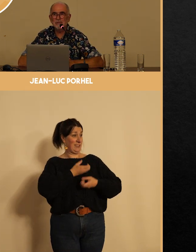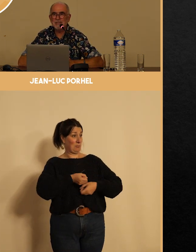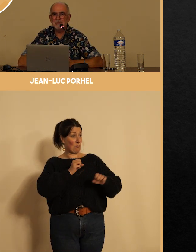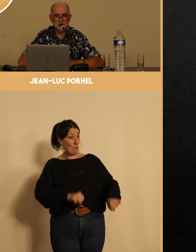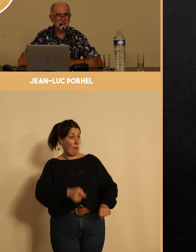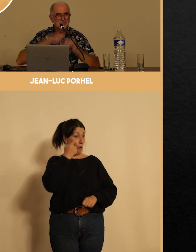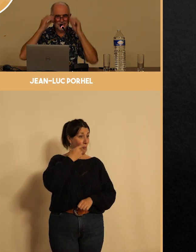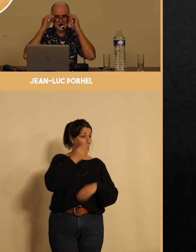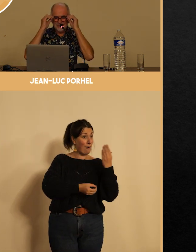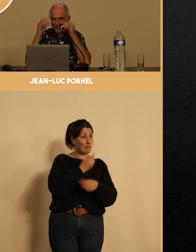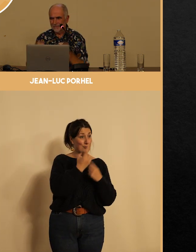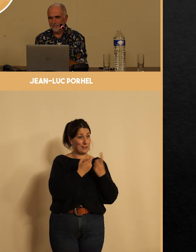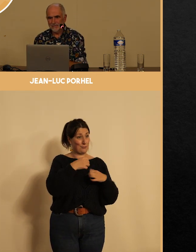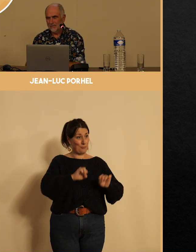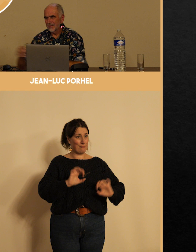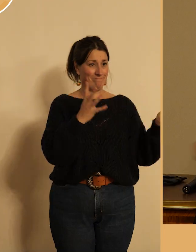commentaires ou vos questions